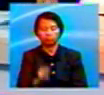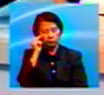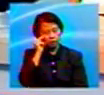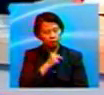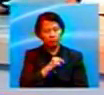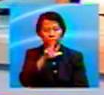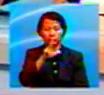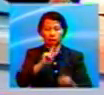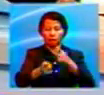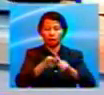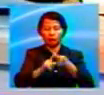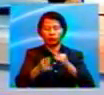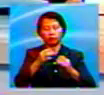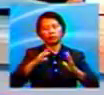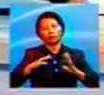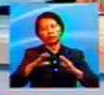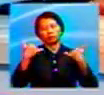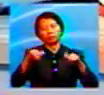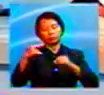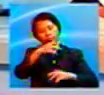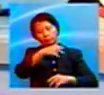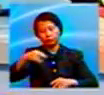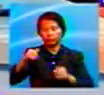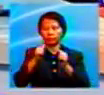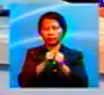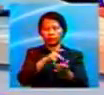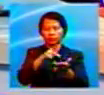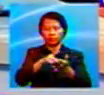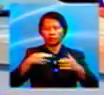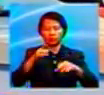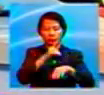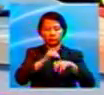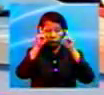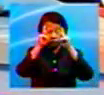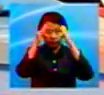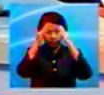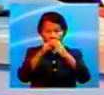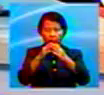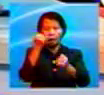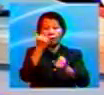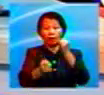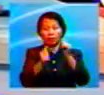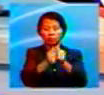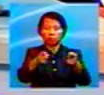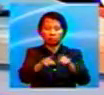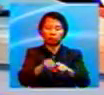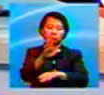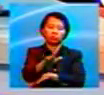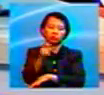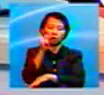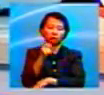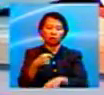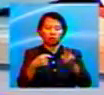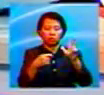Niat 3 rakan menghabiskan hujung minggu dengan bermandi manda di pusat rekreasi air balok di Kuantan Pahang berakhir tragedi petang tadi.